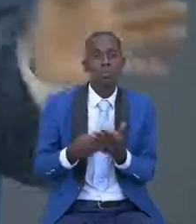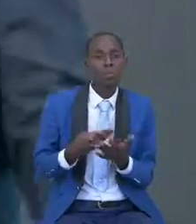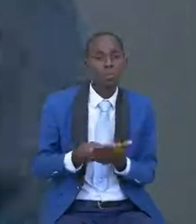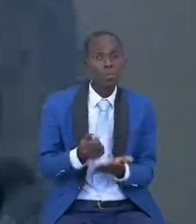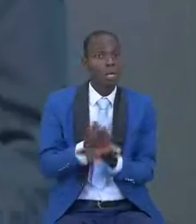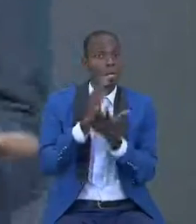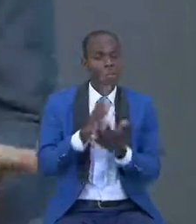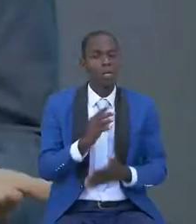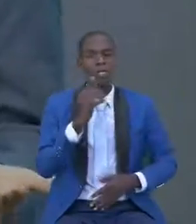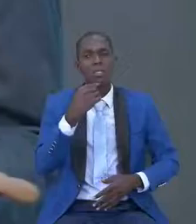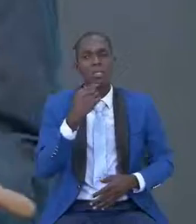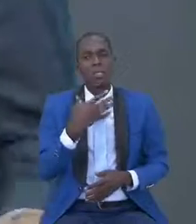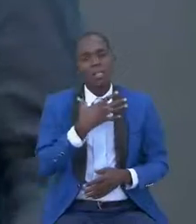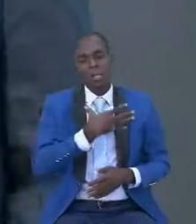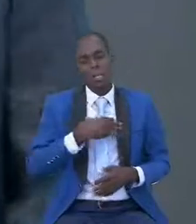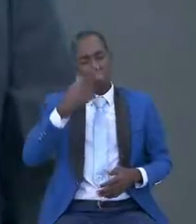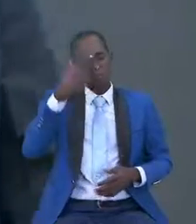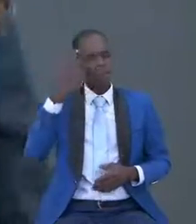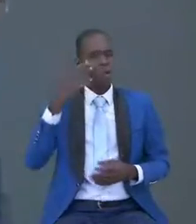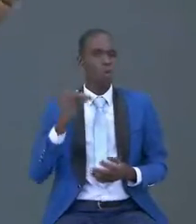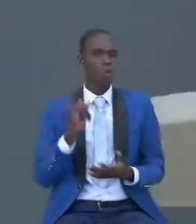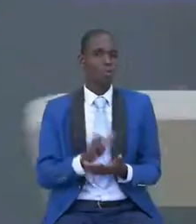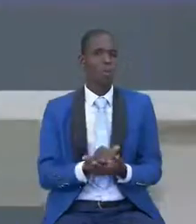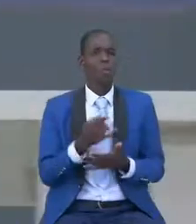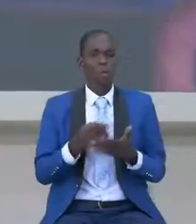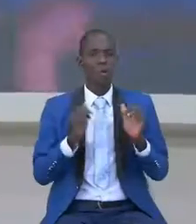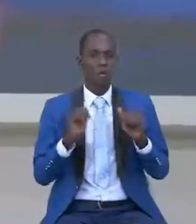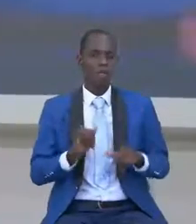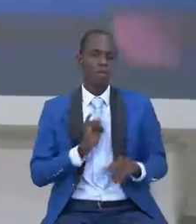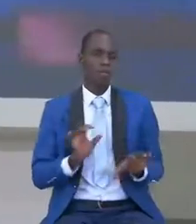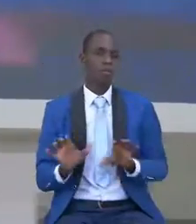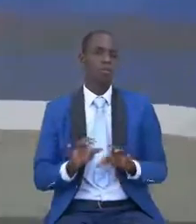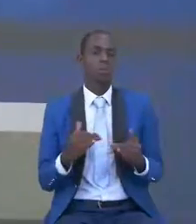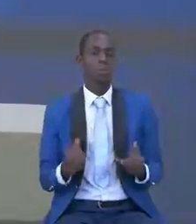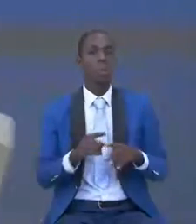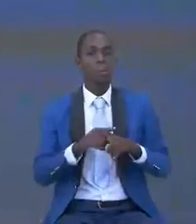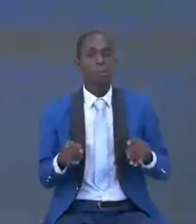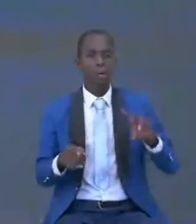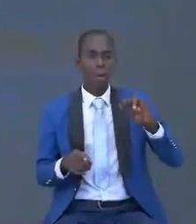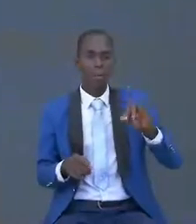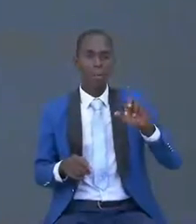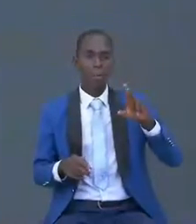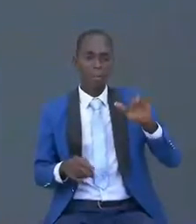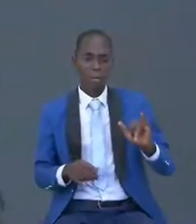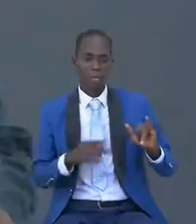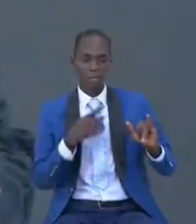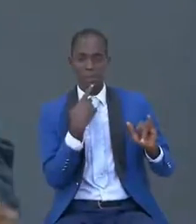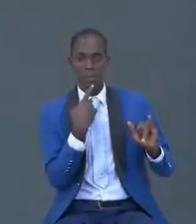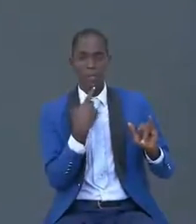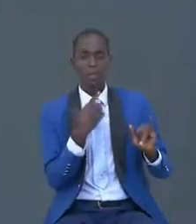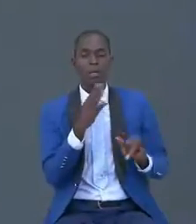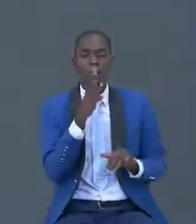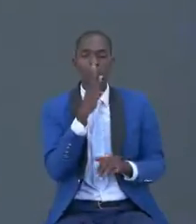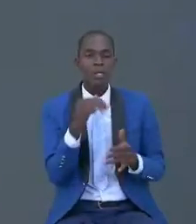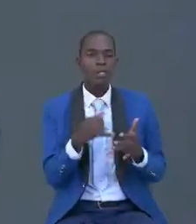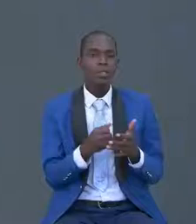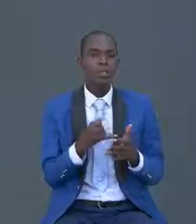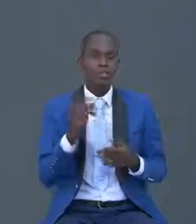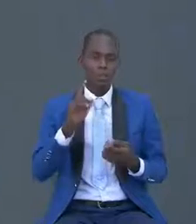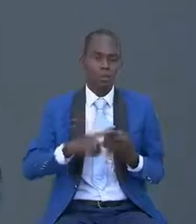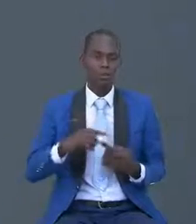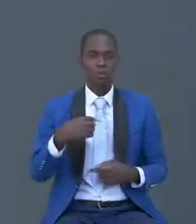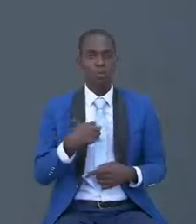l'argent. Et pour cela, qu'est-ce que je peux faire maintenant? Mais Marie a dit, qu'il me soit fait